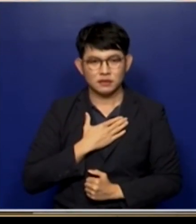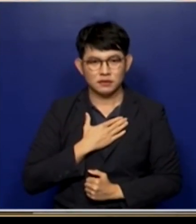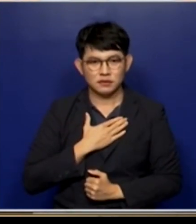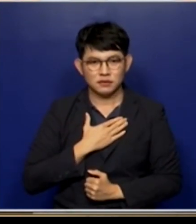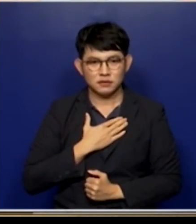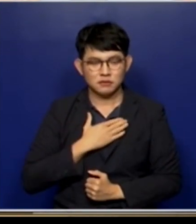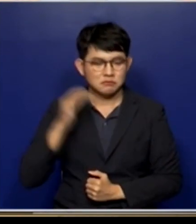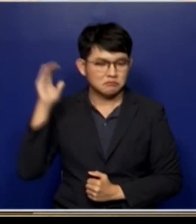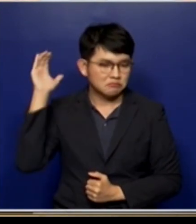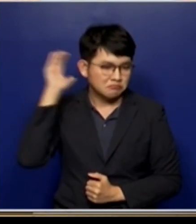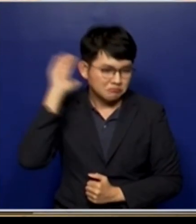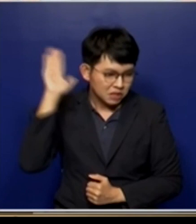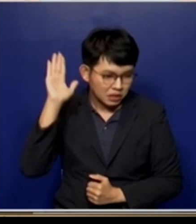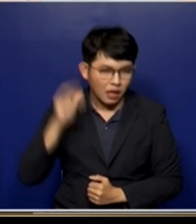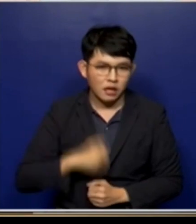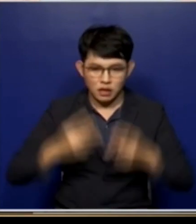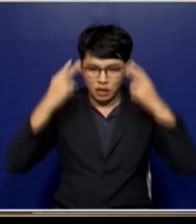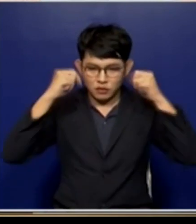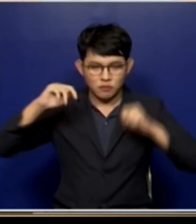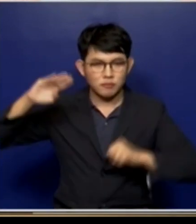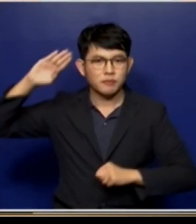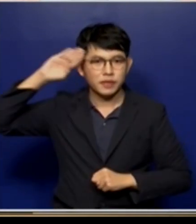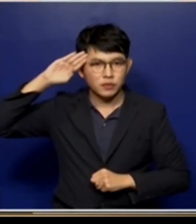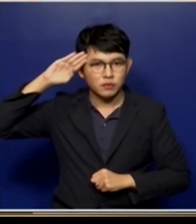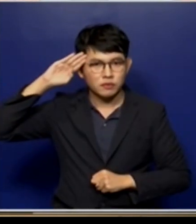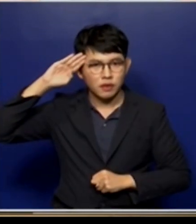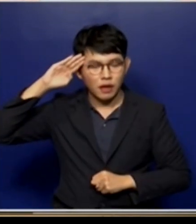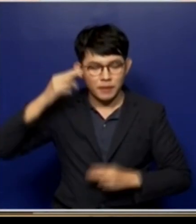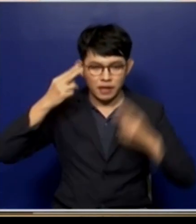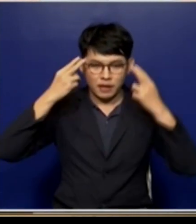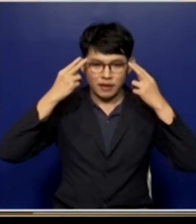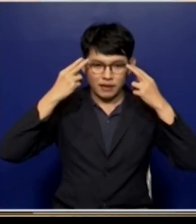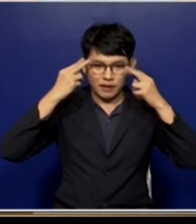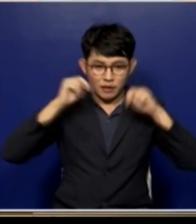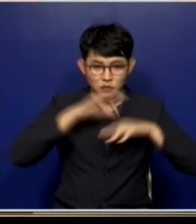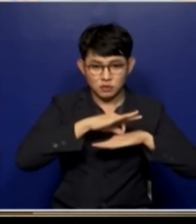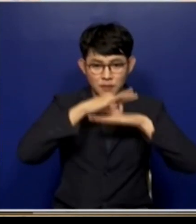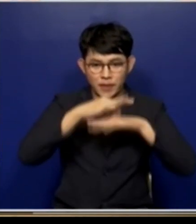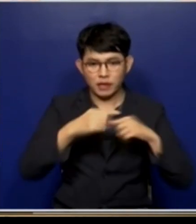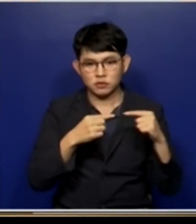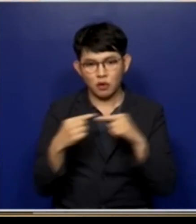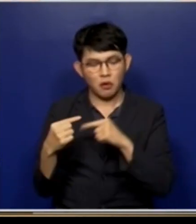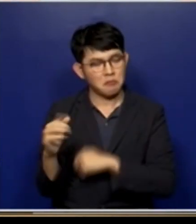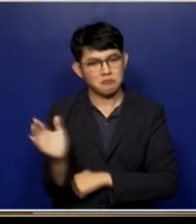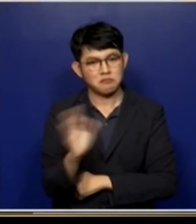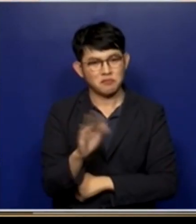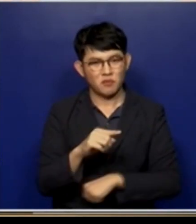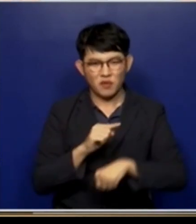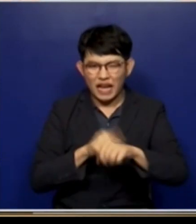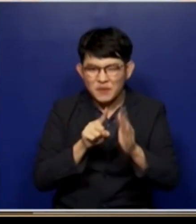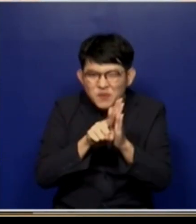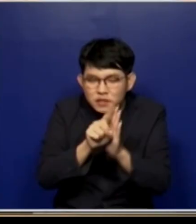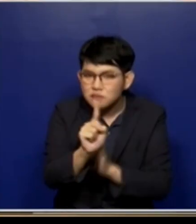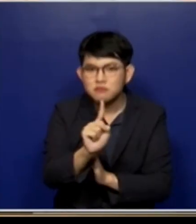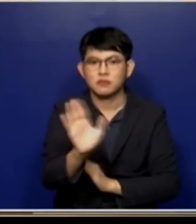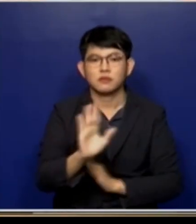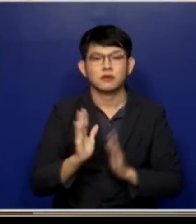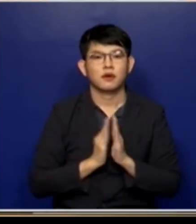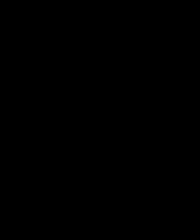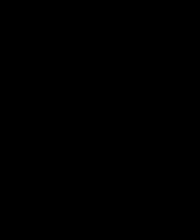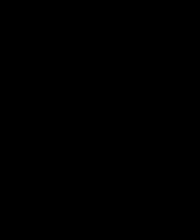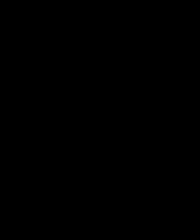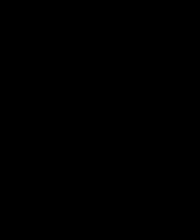ไว้วางใจให้ผลิตประยุทธ์จันทร์โอชาเป็นนายกรัฐมนตรีได้อีกต่อไปแม้แต่วินาทีเดียวคะขอบคุณค่ะ